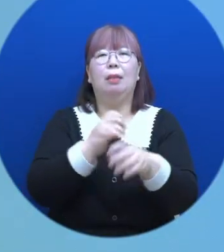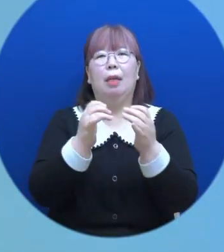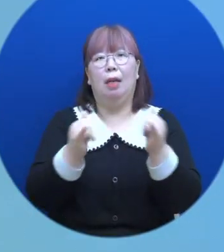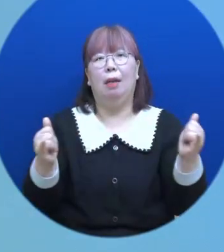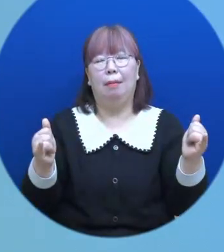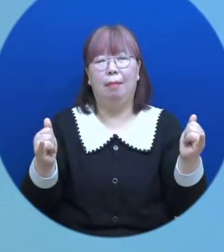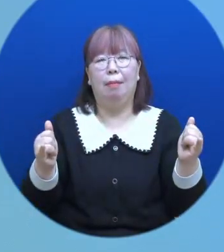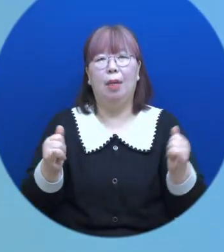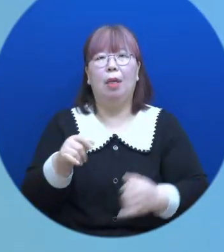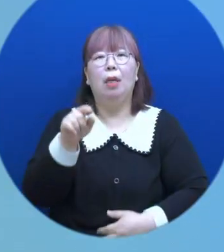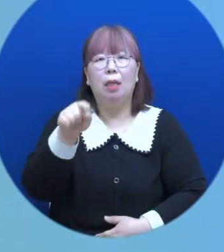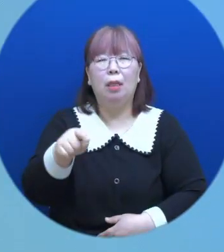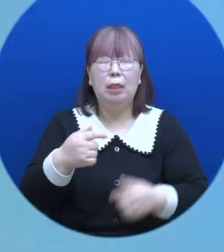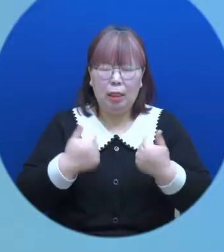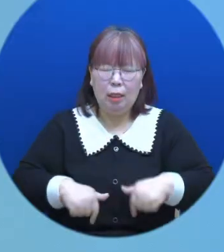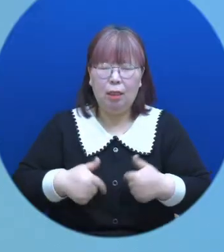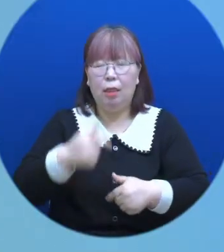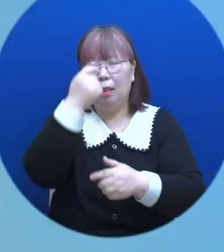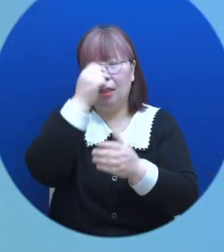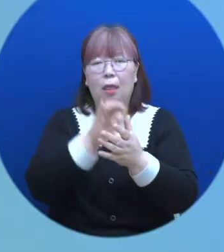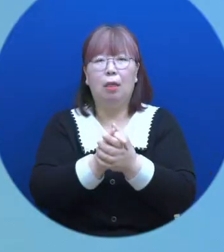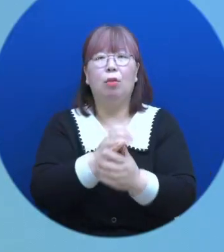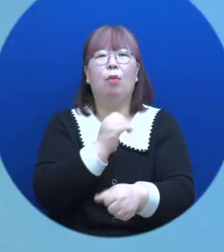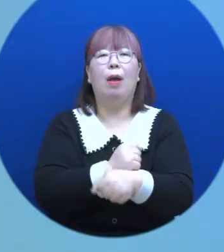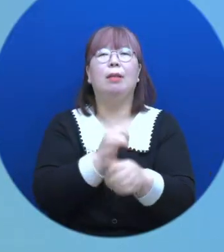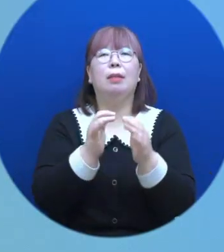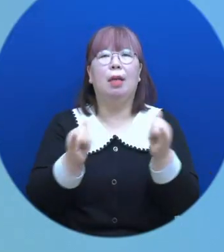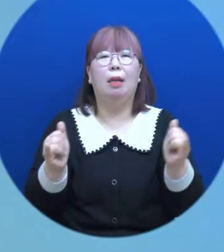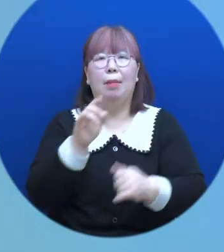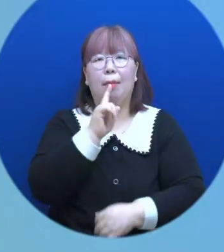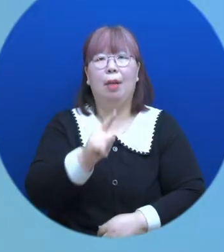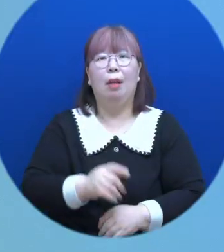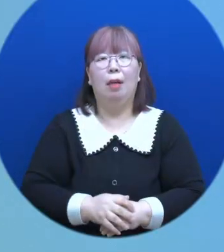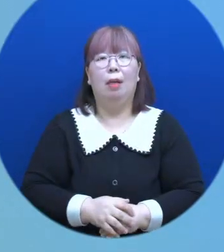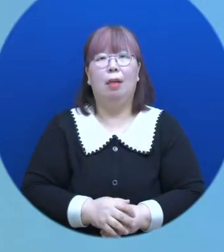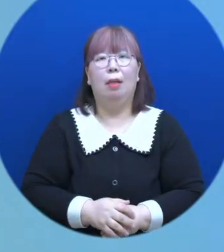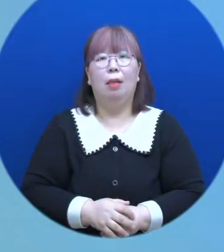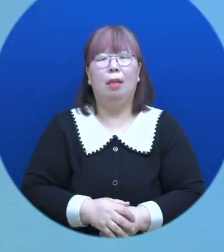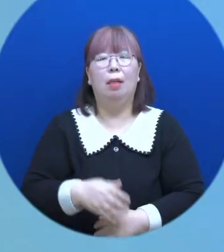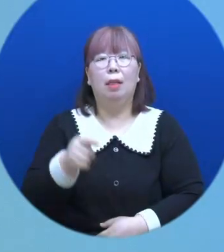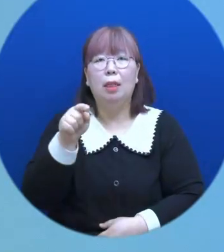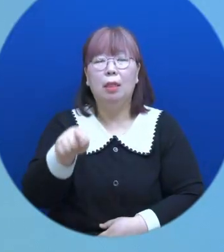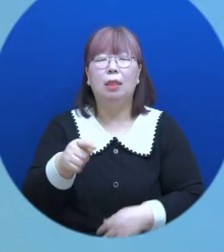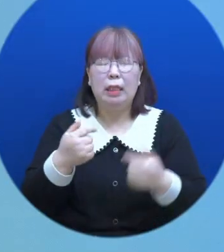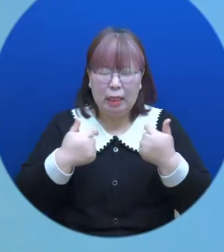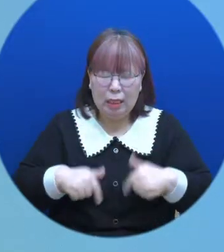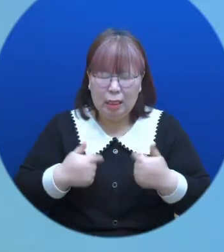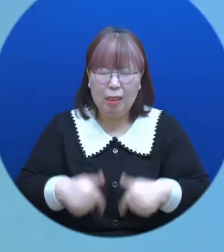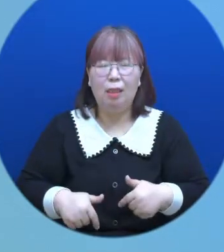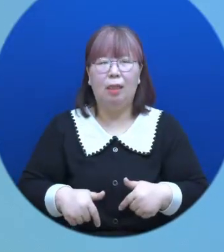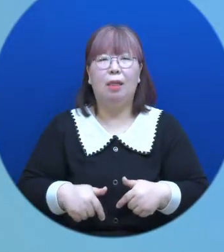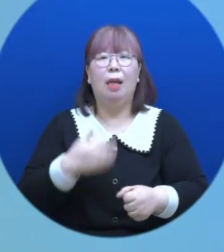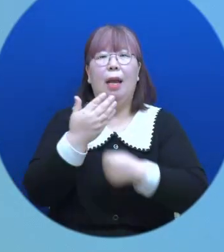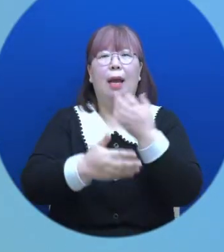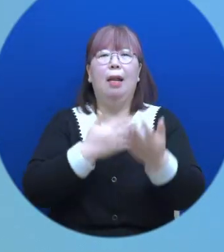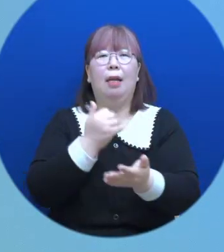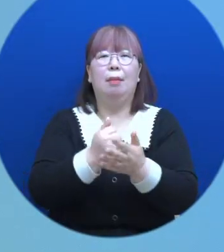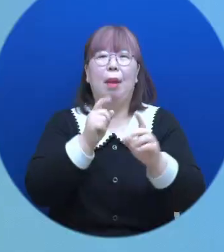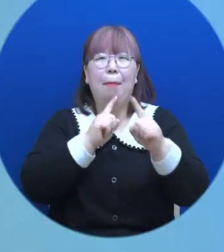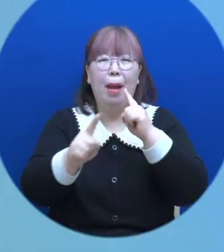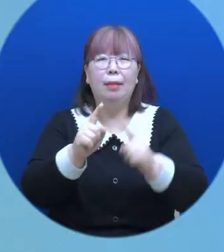그는 늘 기도하는 사람이었습니다. 그는 늘 하나님의 말씀을